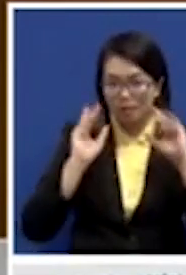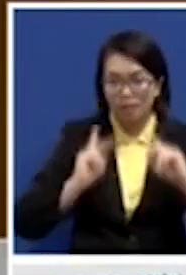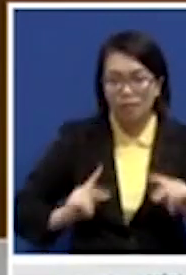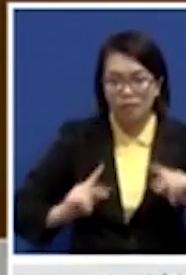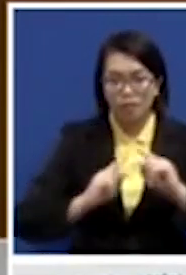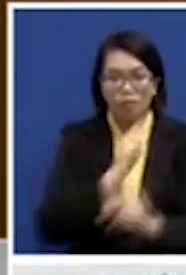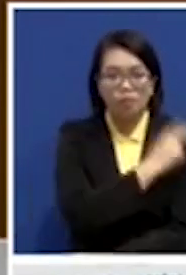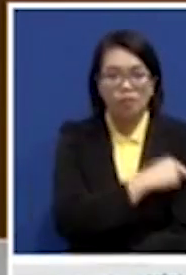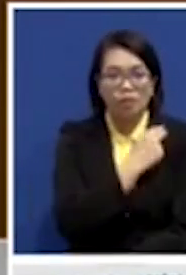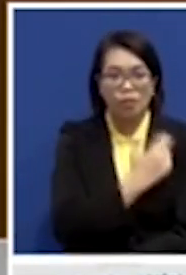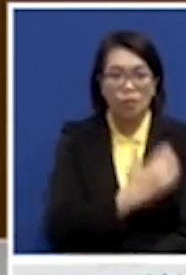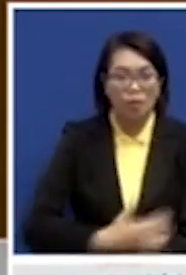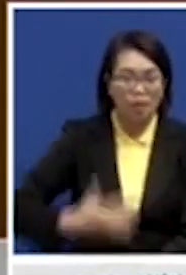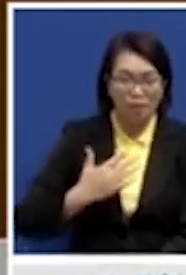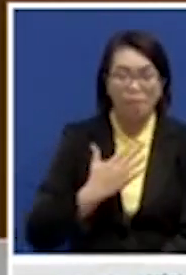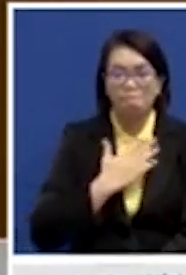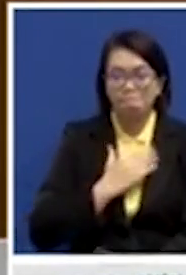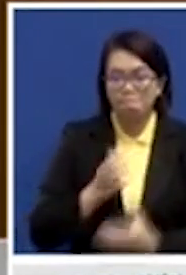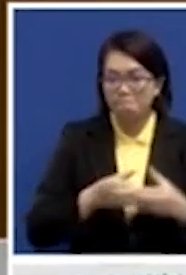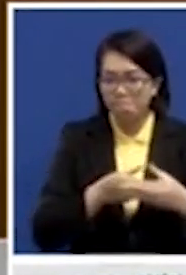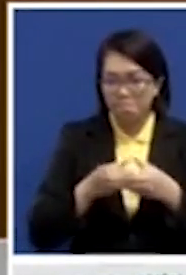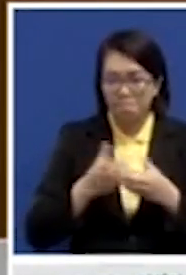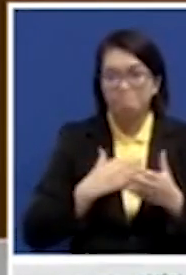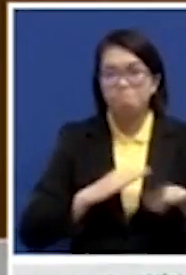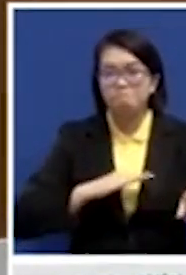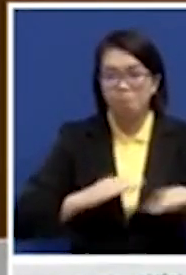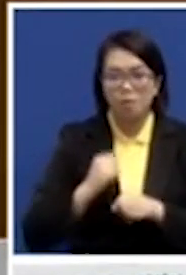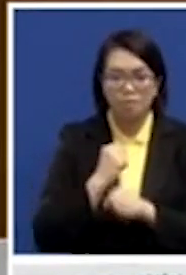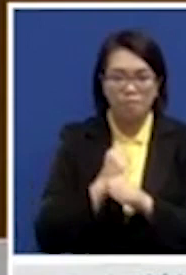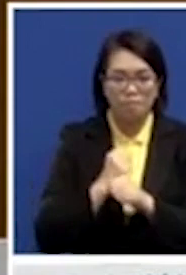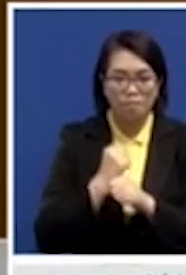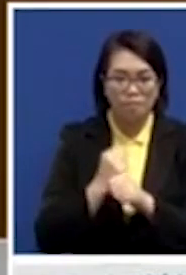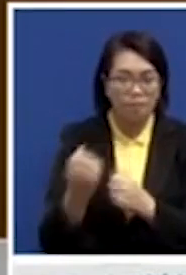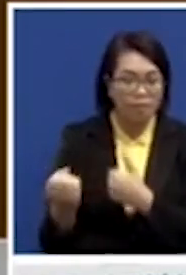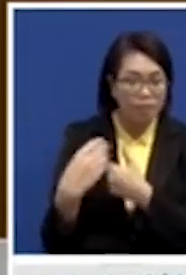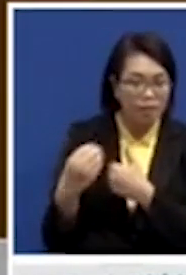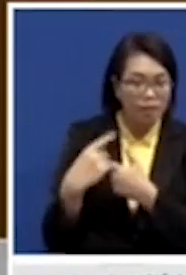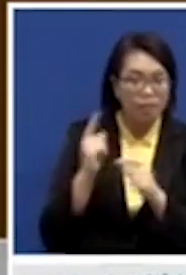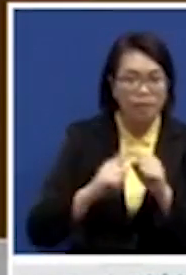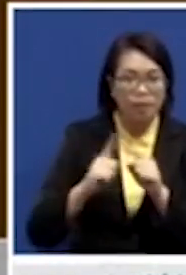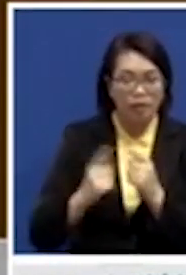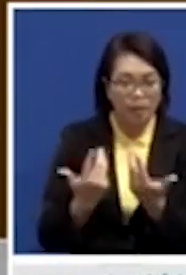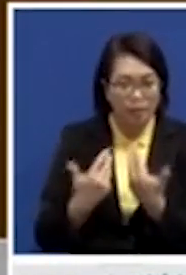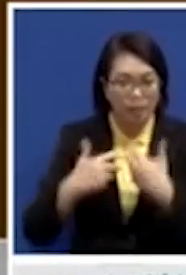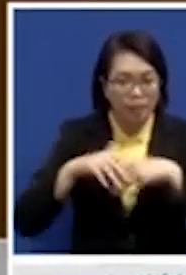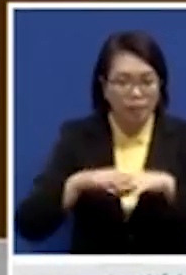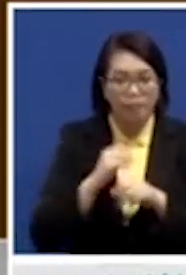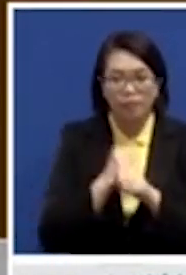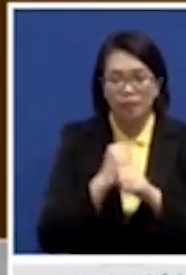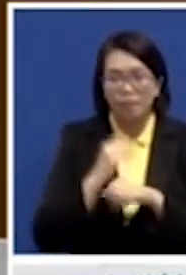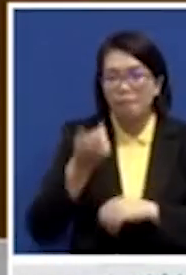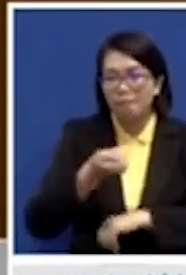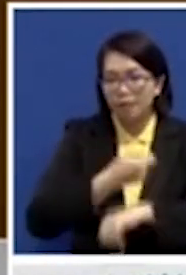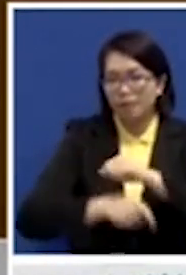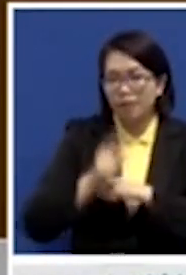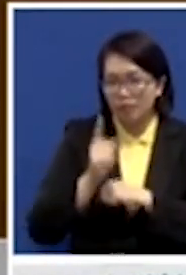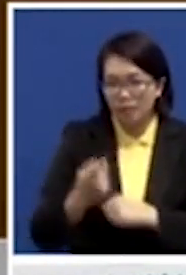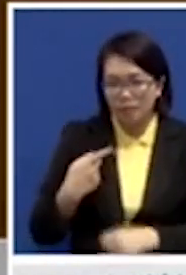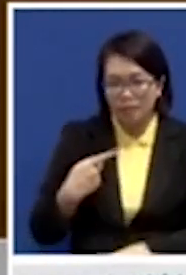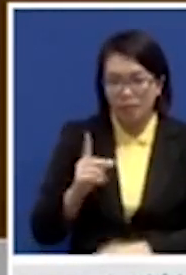งสาธารณสุขทุกคนพวกเราพร้อมที่จะนำข้อเสนอแนะเหล่านี้ไปปฏิบัติเพื่อให้เกิดประโย